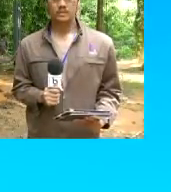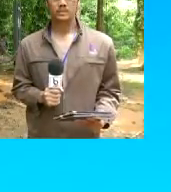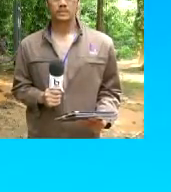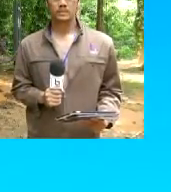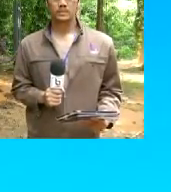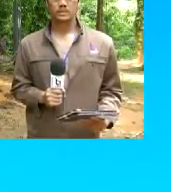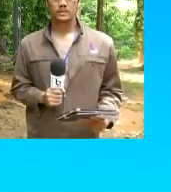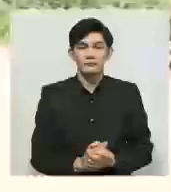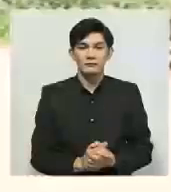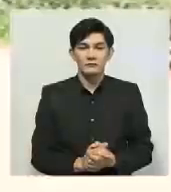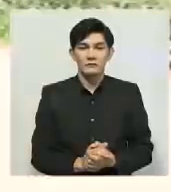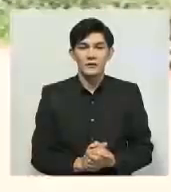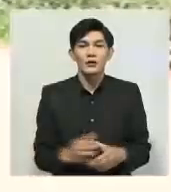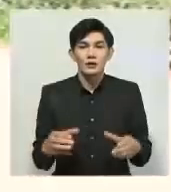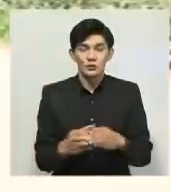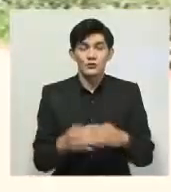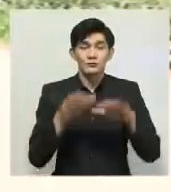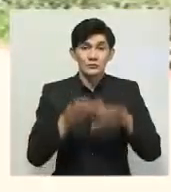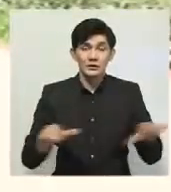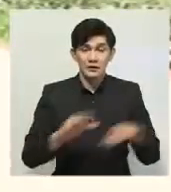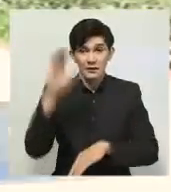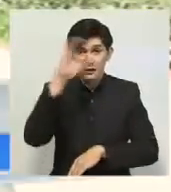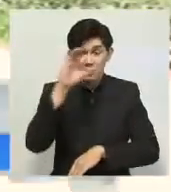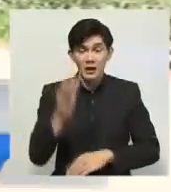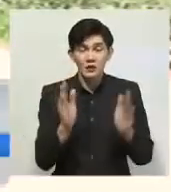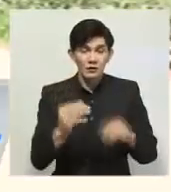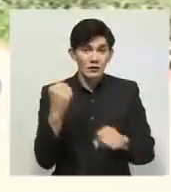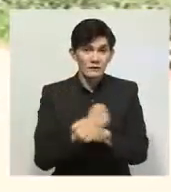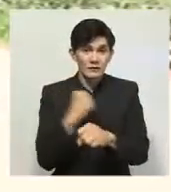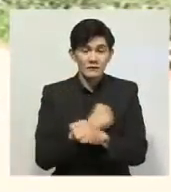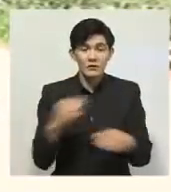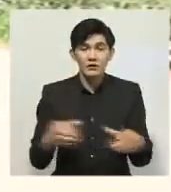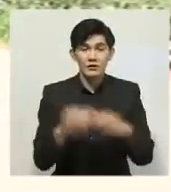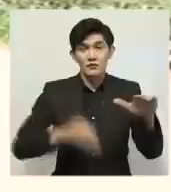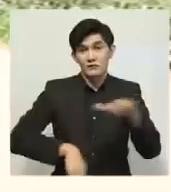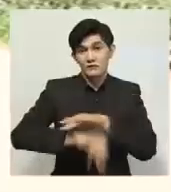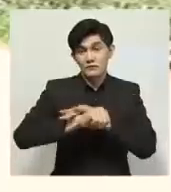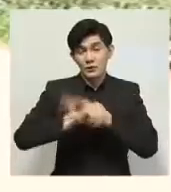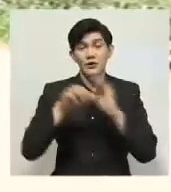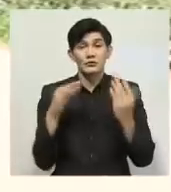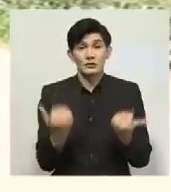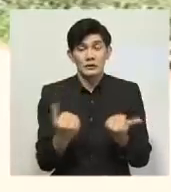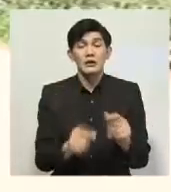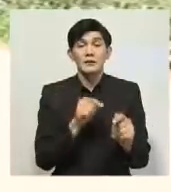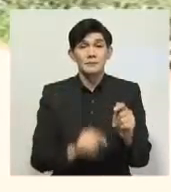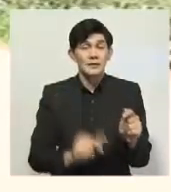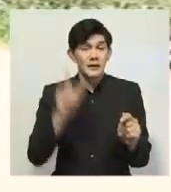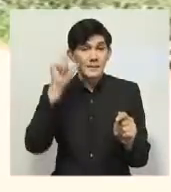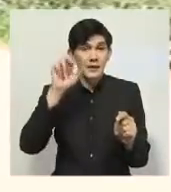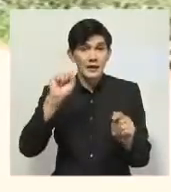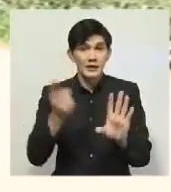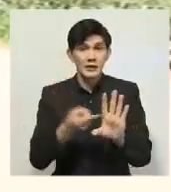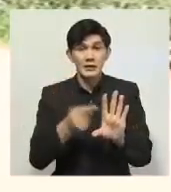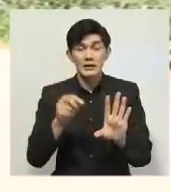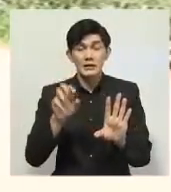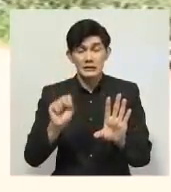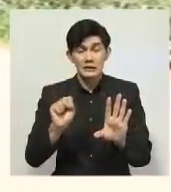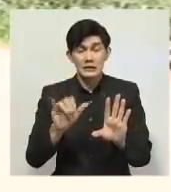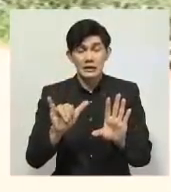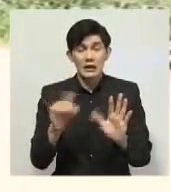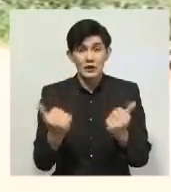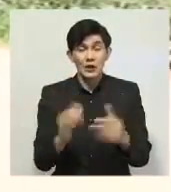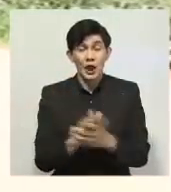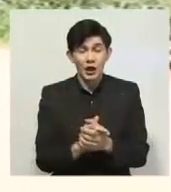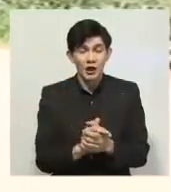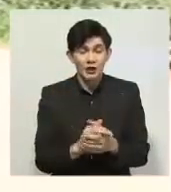ภารกิจในการติดตามค้นหากลุ่มเด็กและผู้ฝึกสอนทีมฟุตบอลหมูป่าแคดมี่แม่สายที่ยังคงพัดหลงอยู่ในถ้